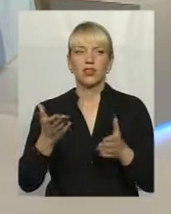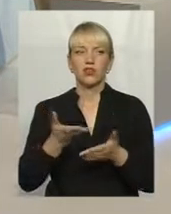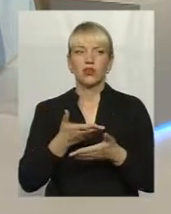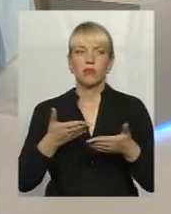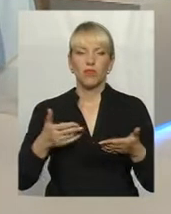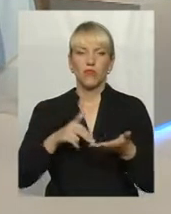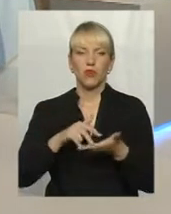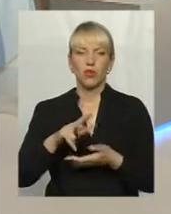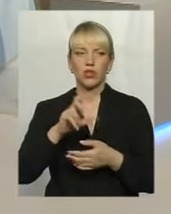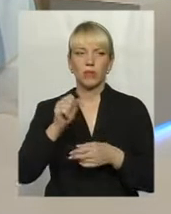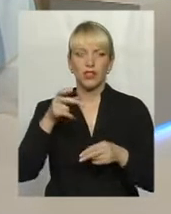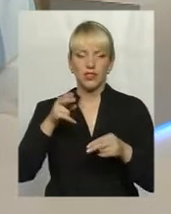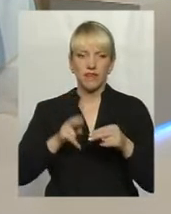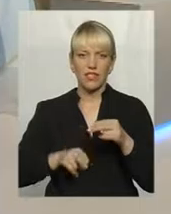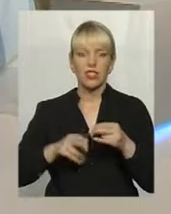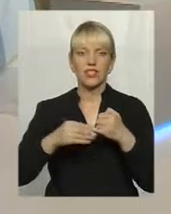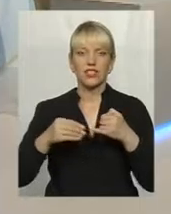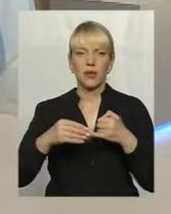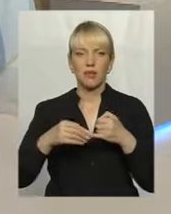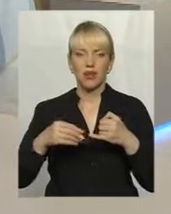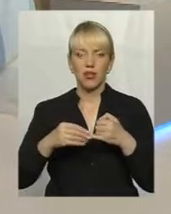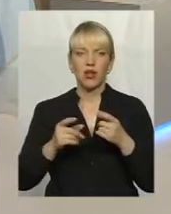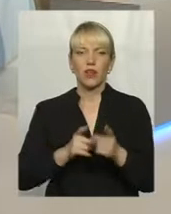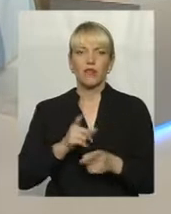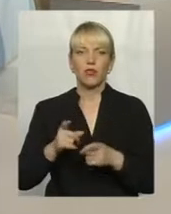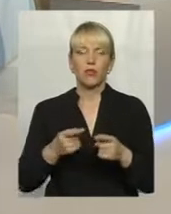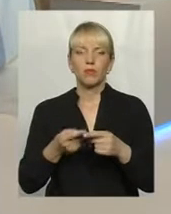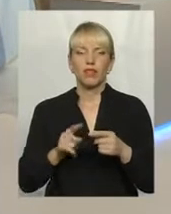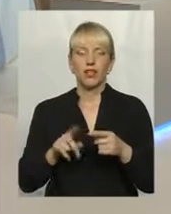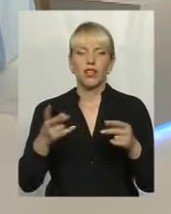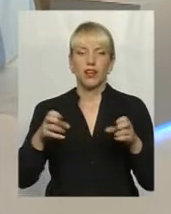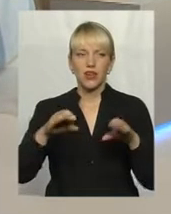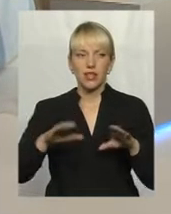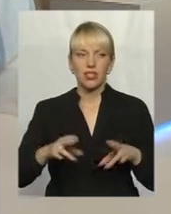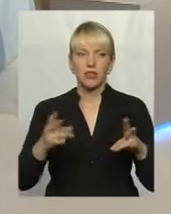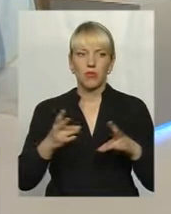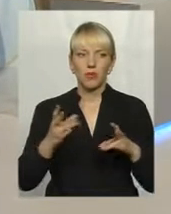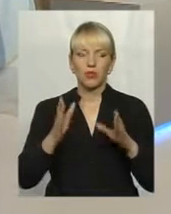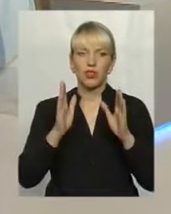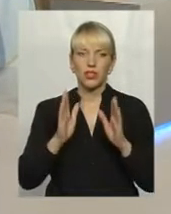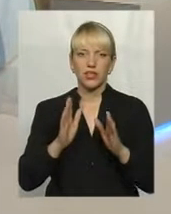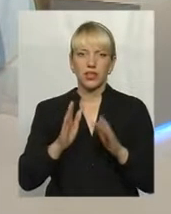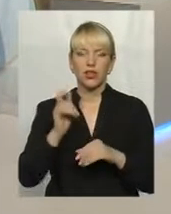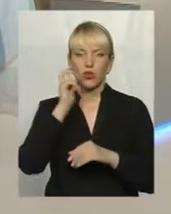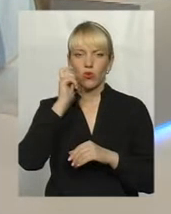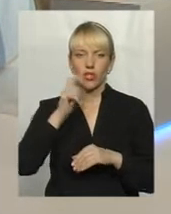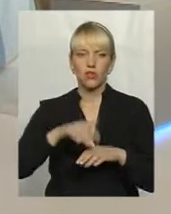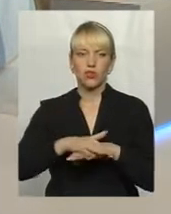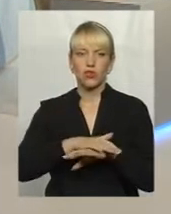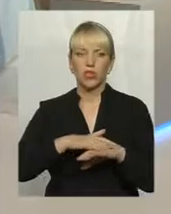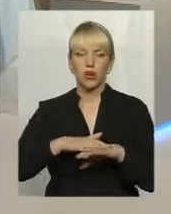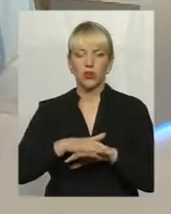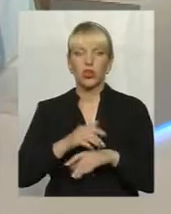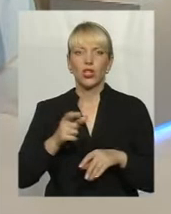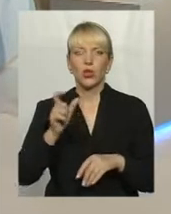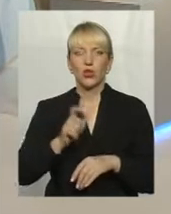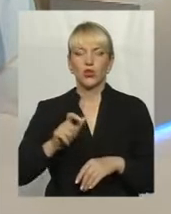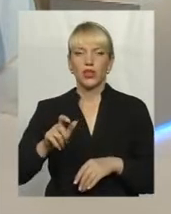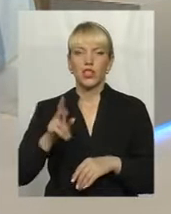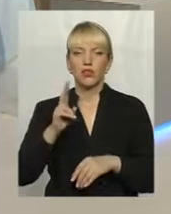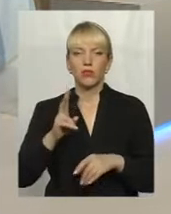на завершення земельної реформи, то це рішення повинно бути виключно українського народу. Тобто тих людей, яким, власне, ця земля